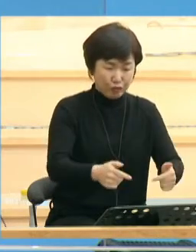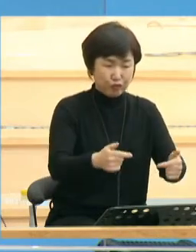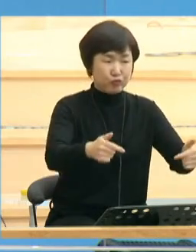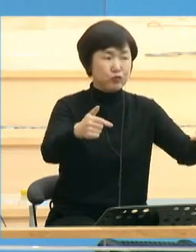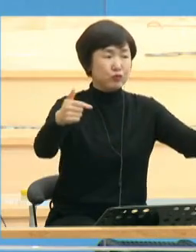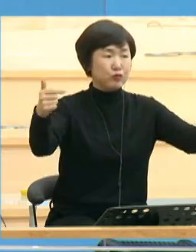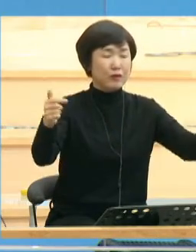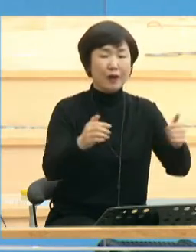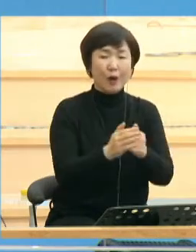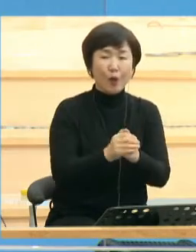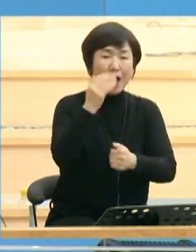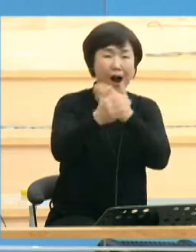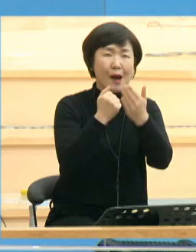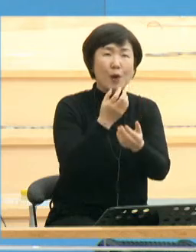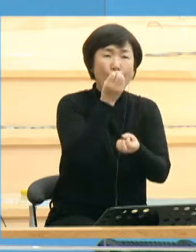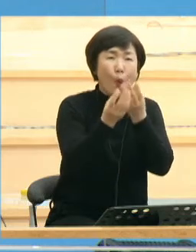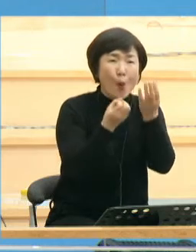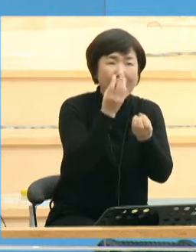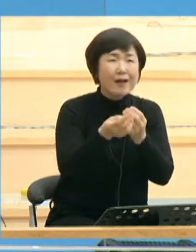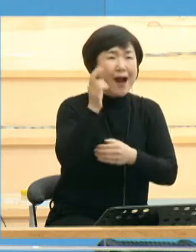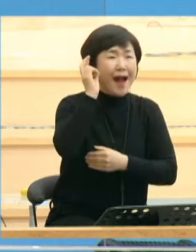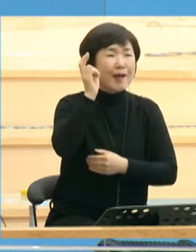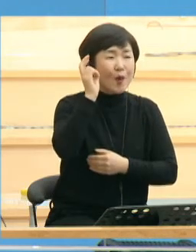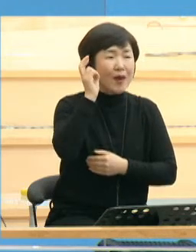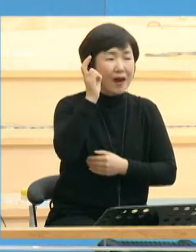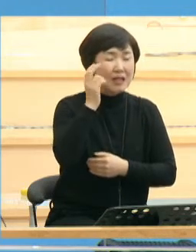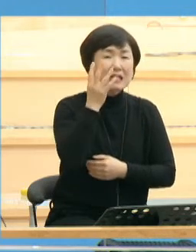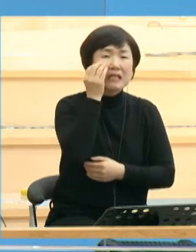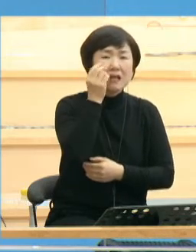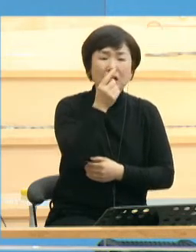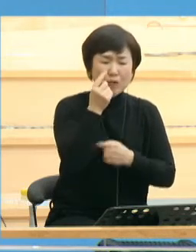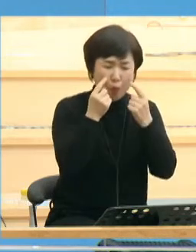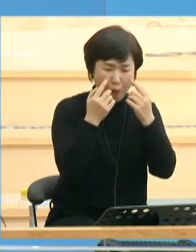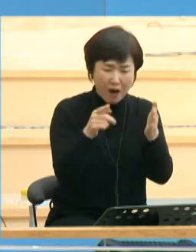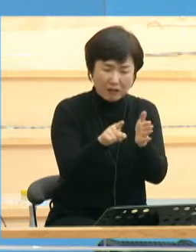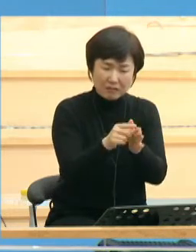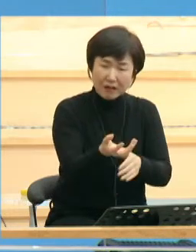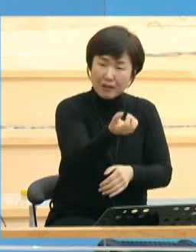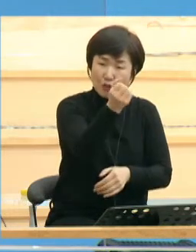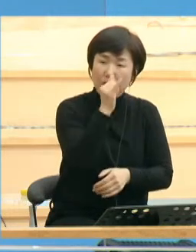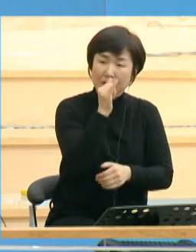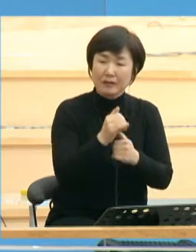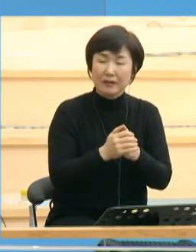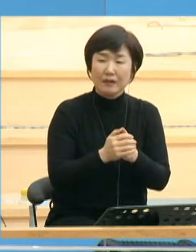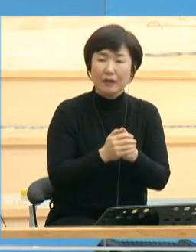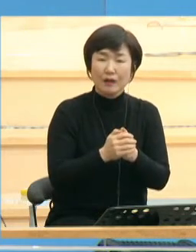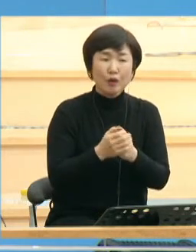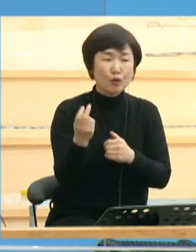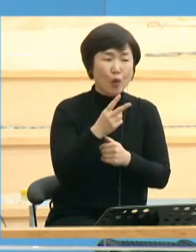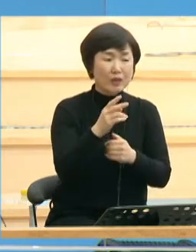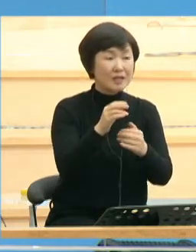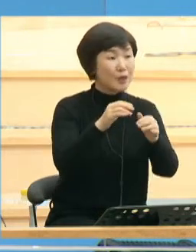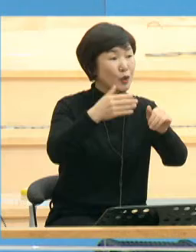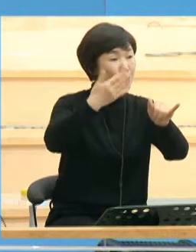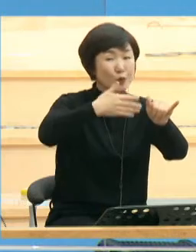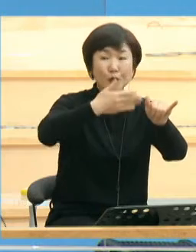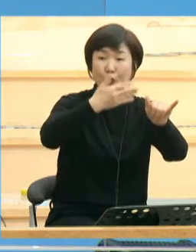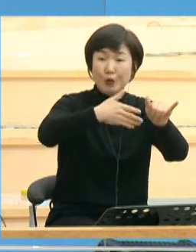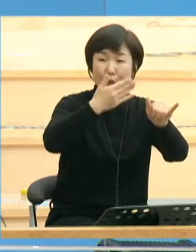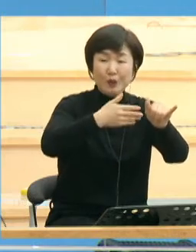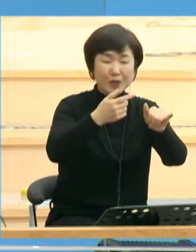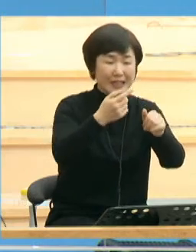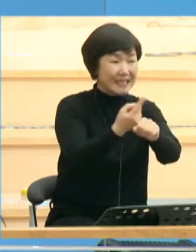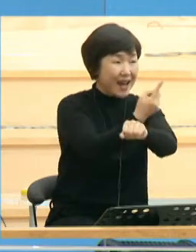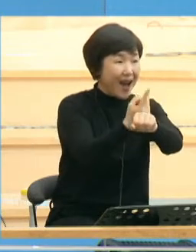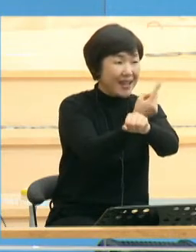하나님의 대한 고백을 한다 라는 이상한 확신 있어요 그리고 뭐 요즘 같음 에 유투브 예배 1시간 어